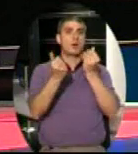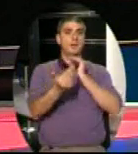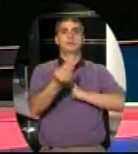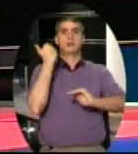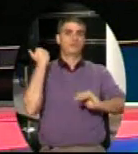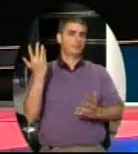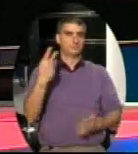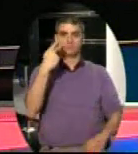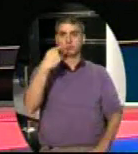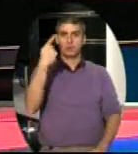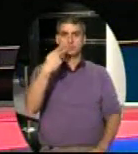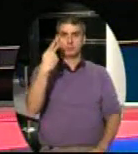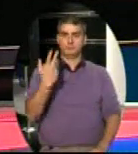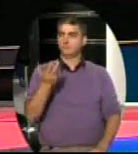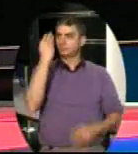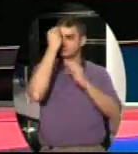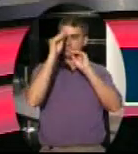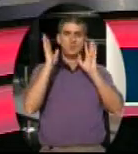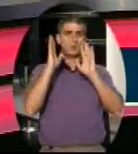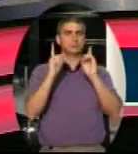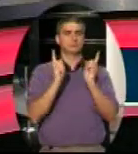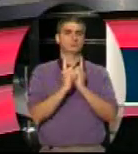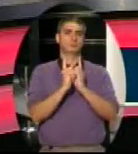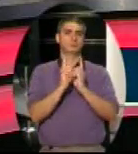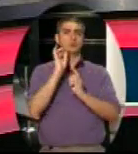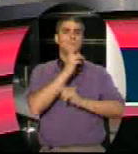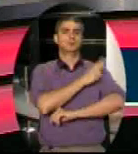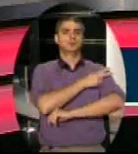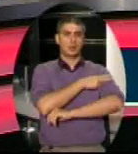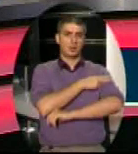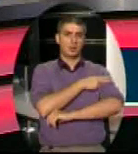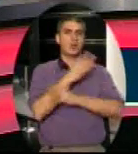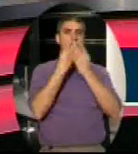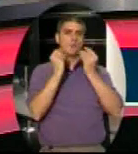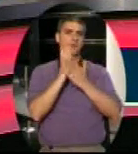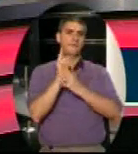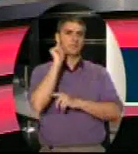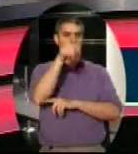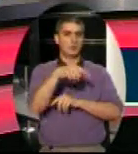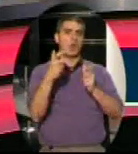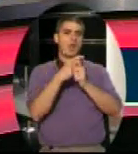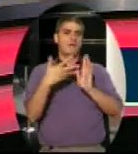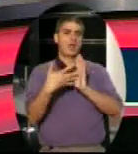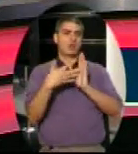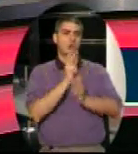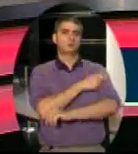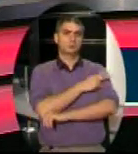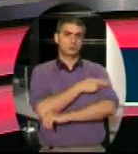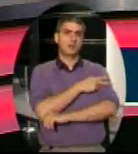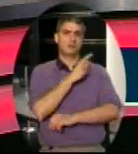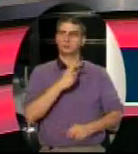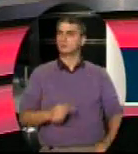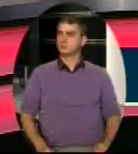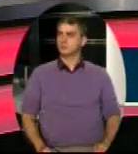לפני יום או יומיים. יצאה הודעה מאוד לקונית, צריך לומר, של המשטרה, שהחומרים הגיעו לאגף חקירות במשטרה, ואני